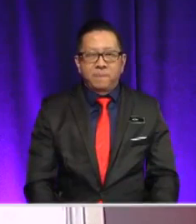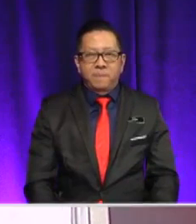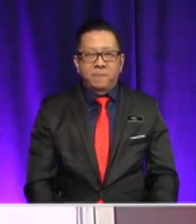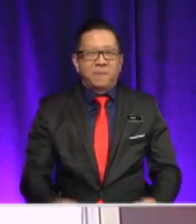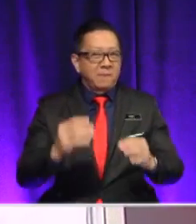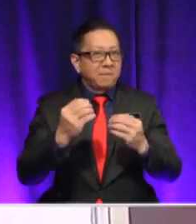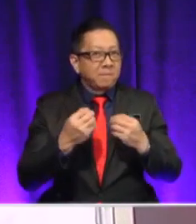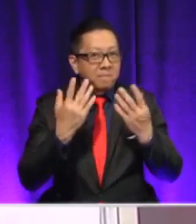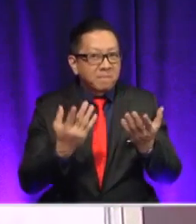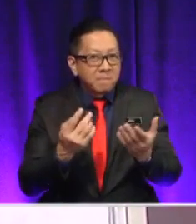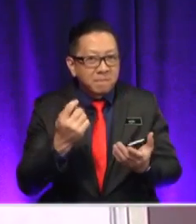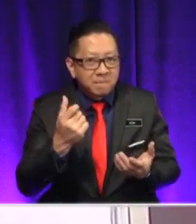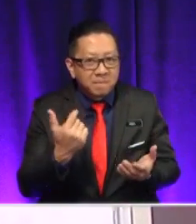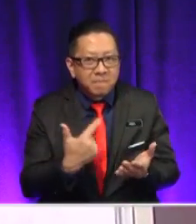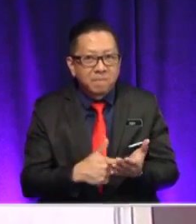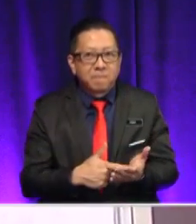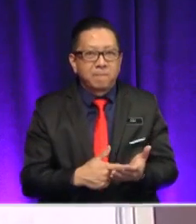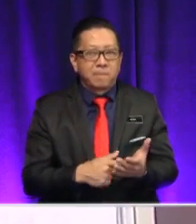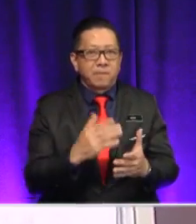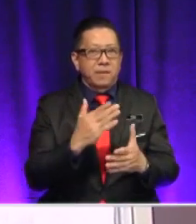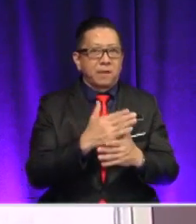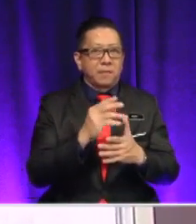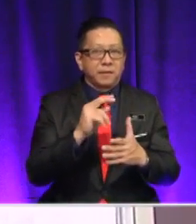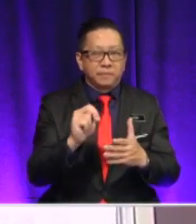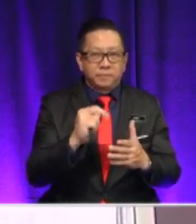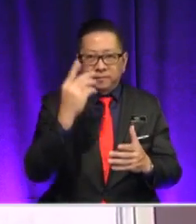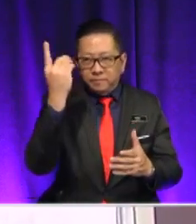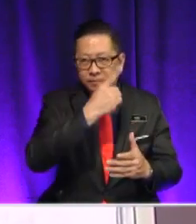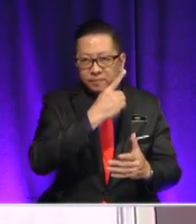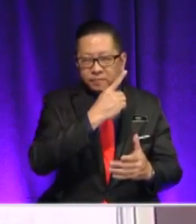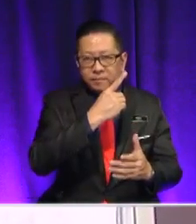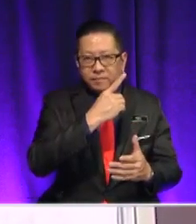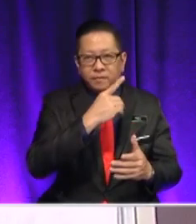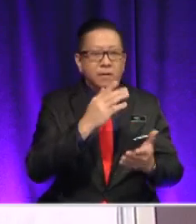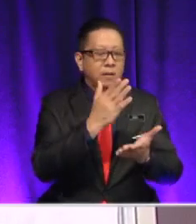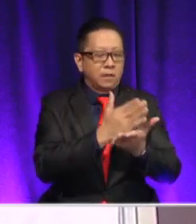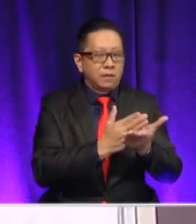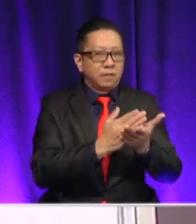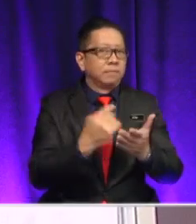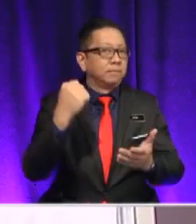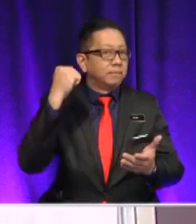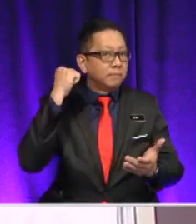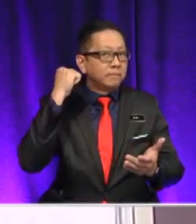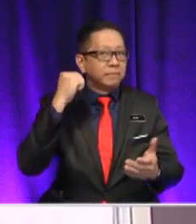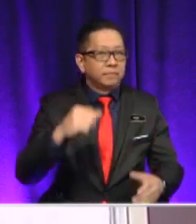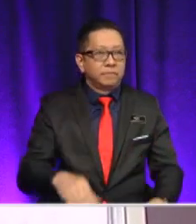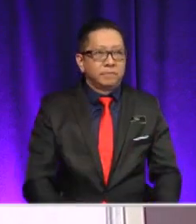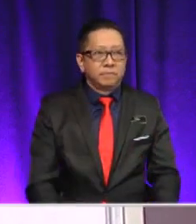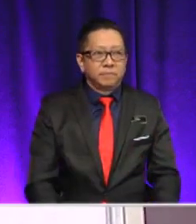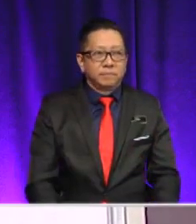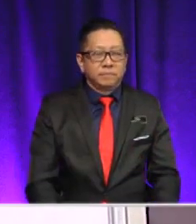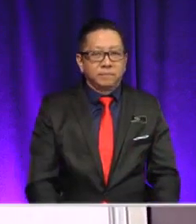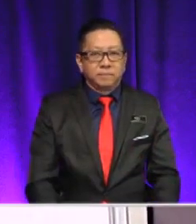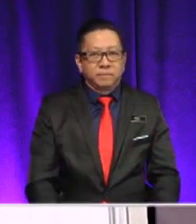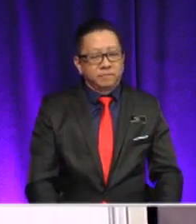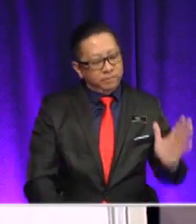yaitu bahagian hadapan Tengah dan belakang kalau kita tengok ini yang ketiga kenali sebagai bagian